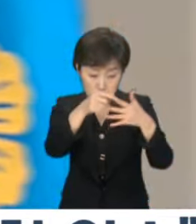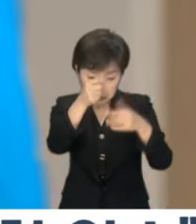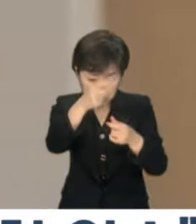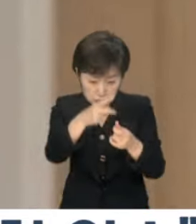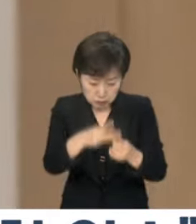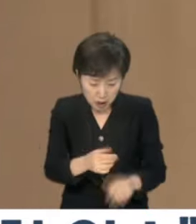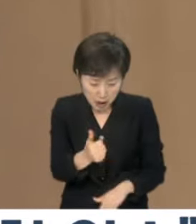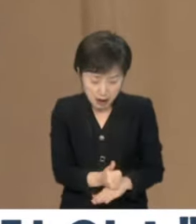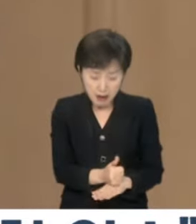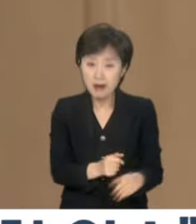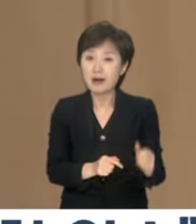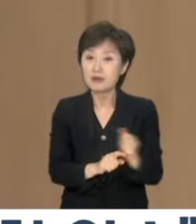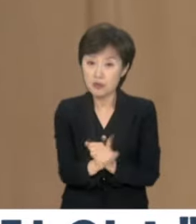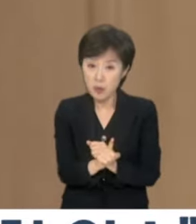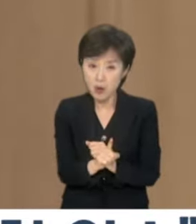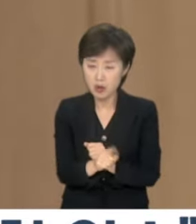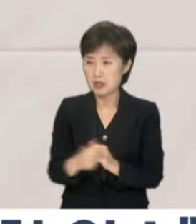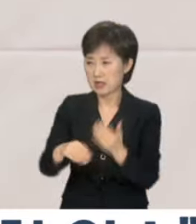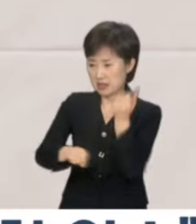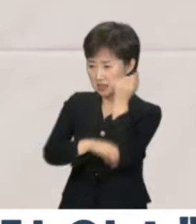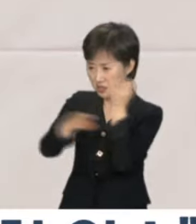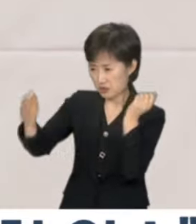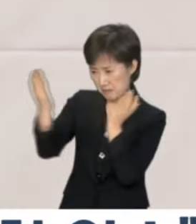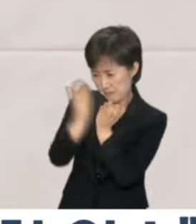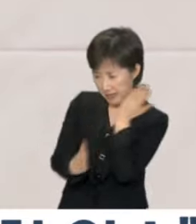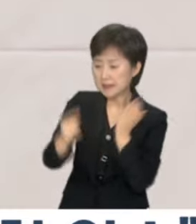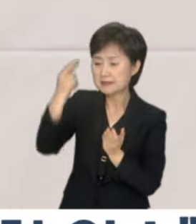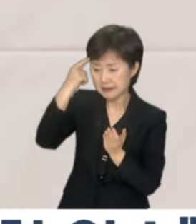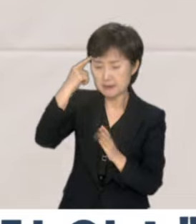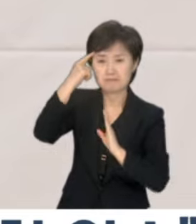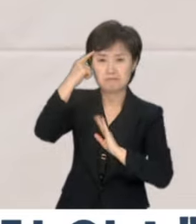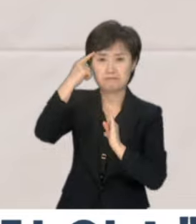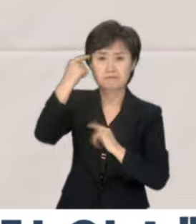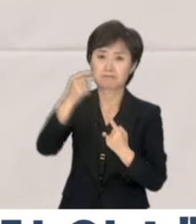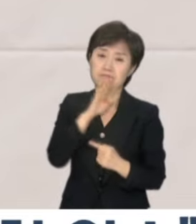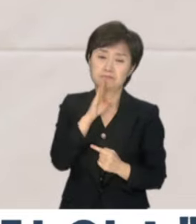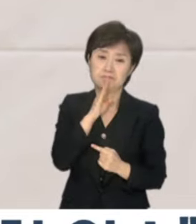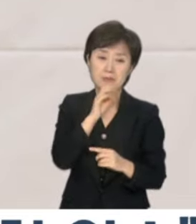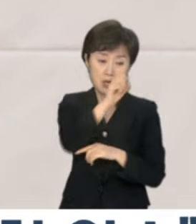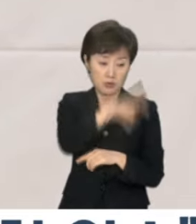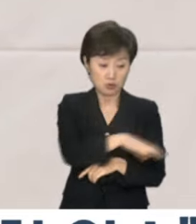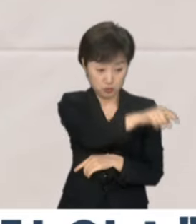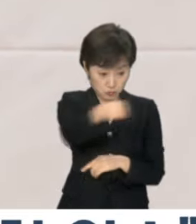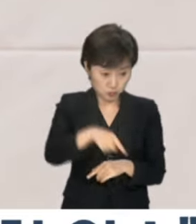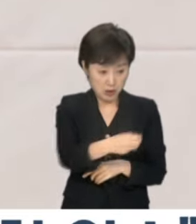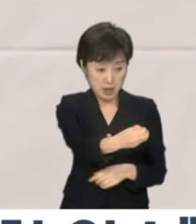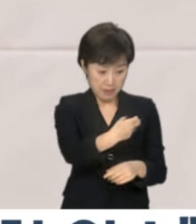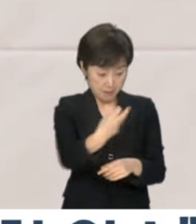대해선 기준에 부합하지 못한 면이 있었나 보다 생각한다며 광주를 비롯한